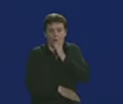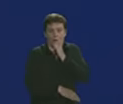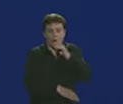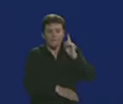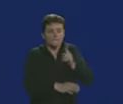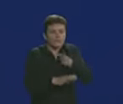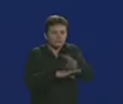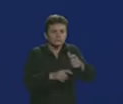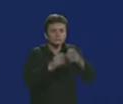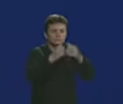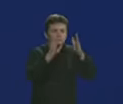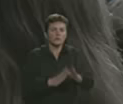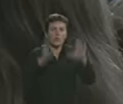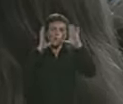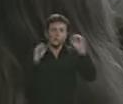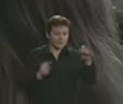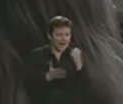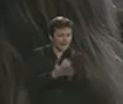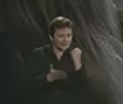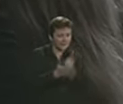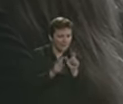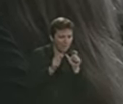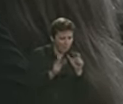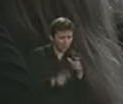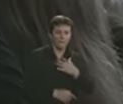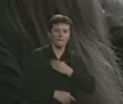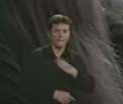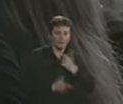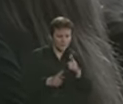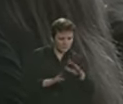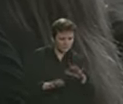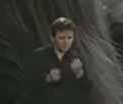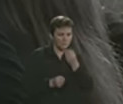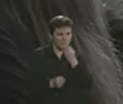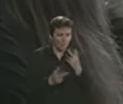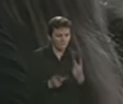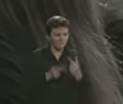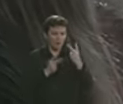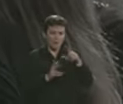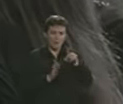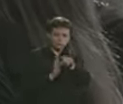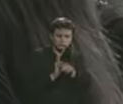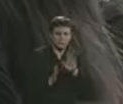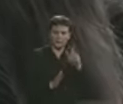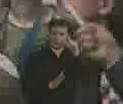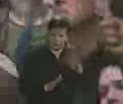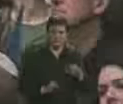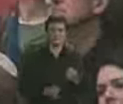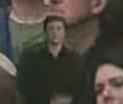chacun de nos consulats un examen pour vérifier qu'il connaît le français et qu'il maîtrise les valeurs de la République.